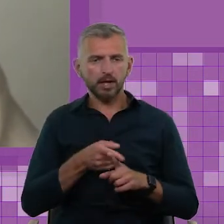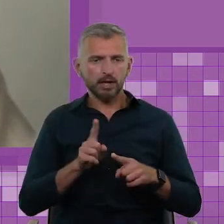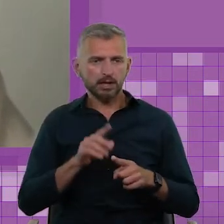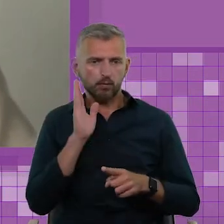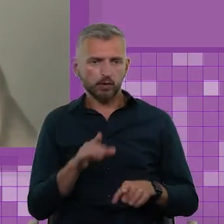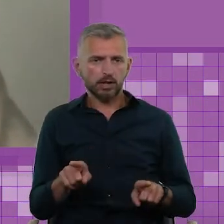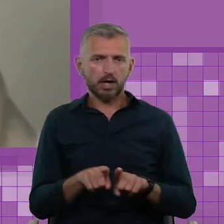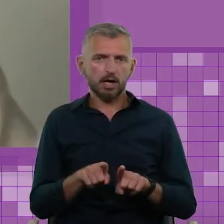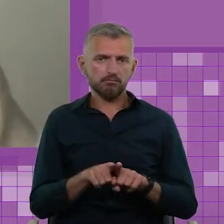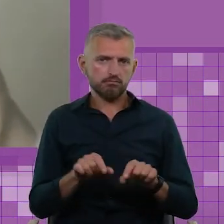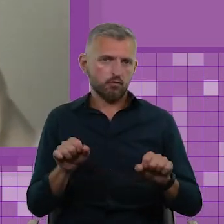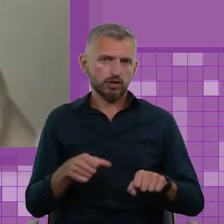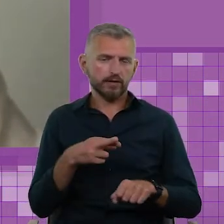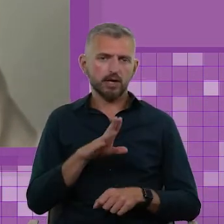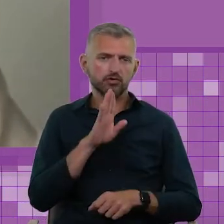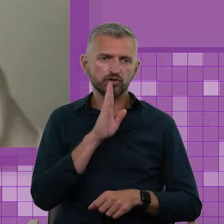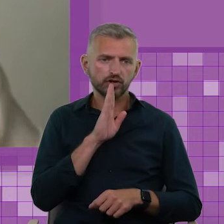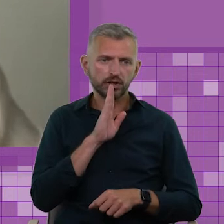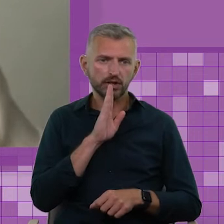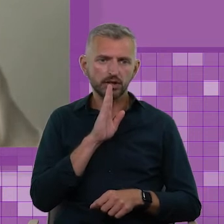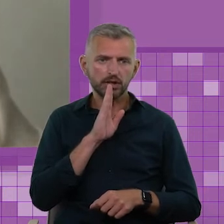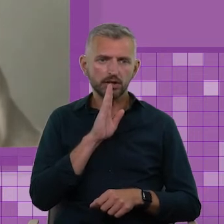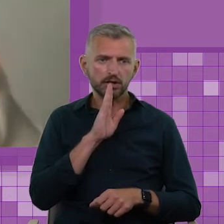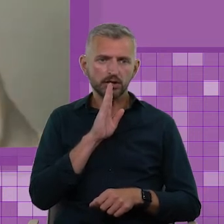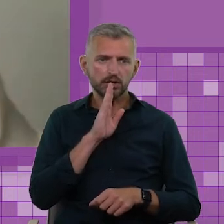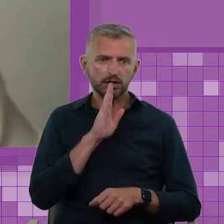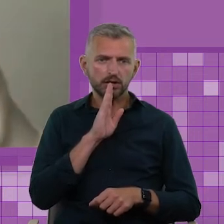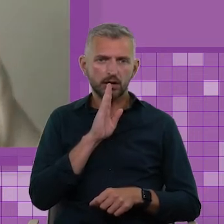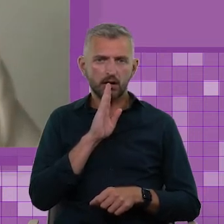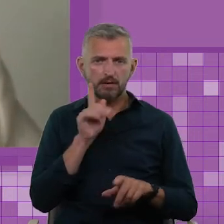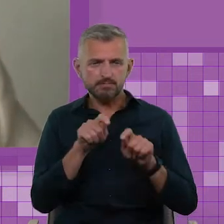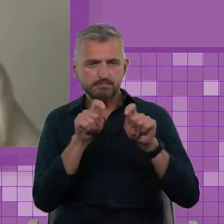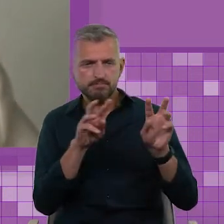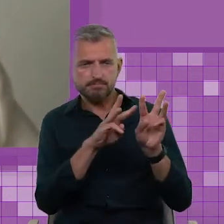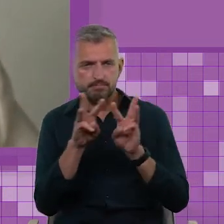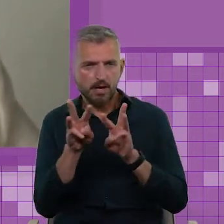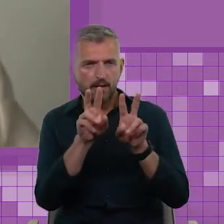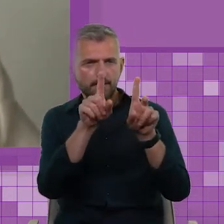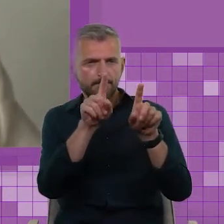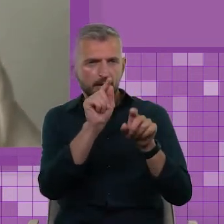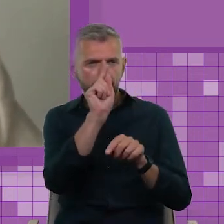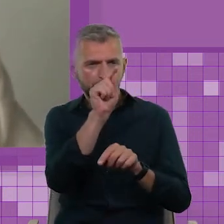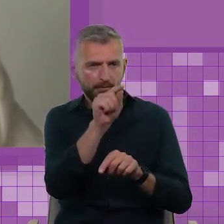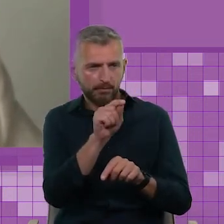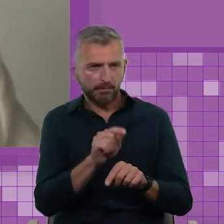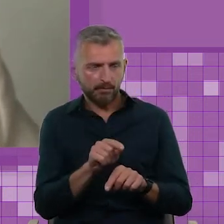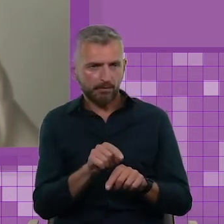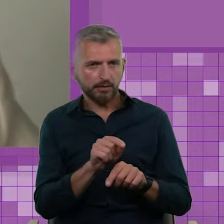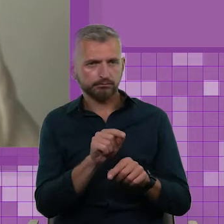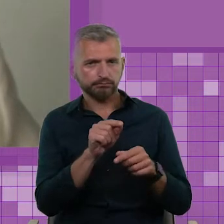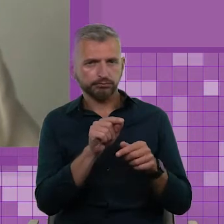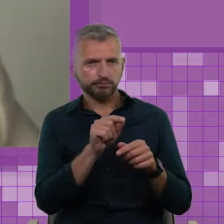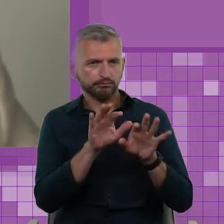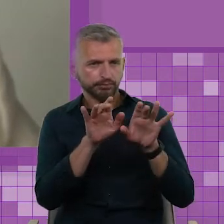буде така можливість для жінки зайти на форму, просто замовити, відмітити, щоб їй не треба було нічого просити. І це буде